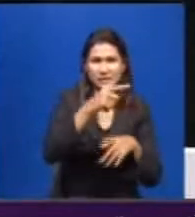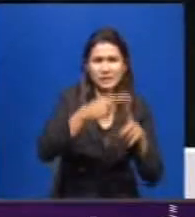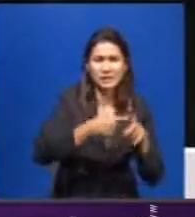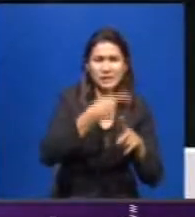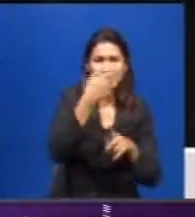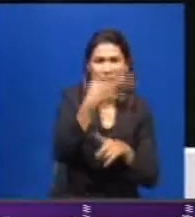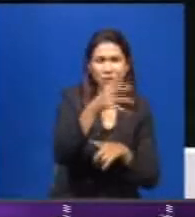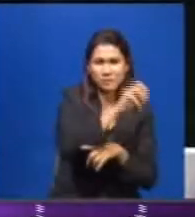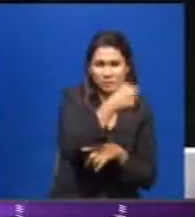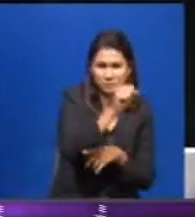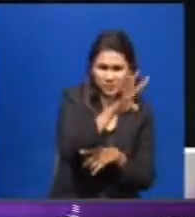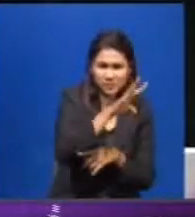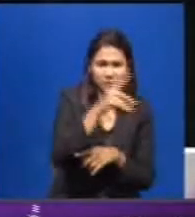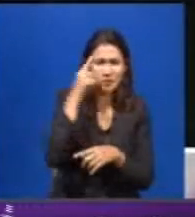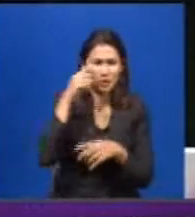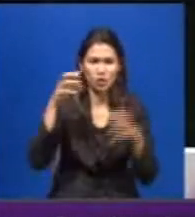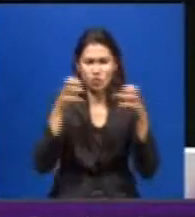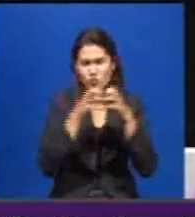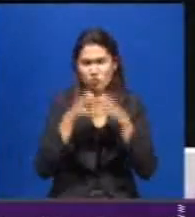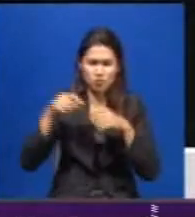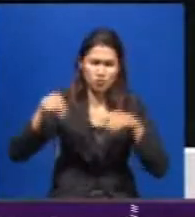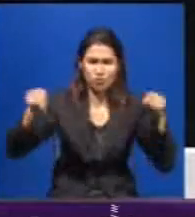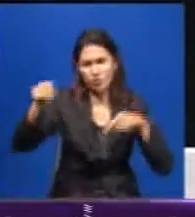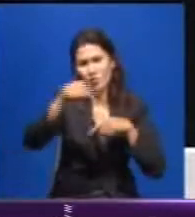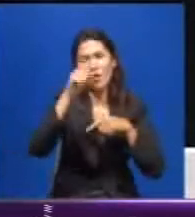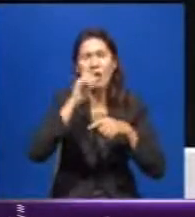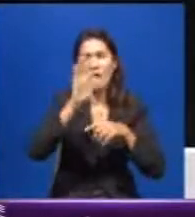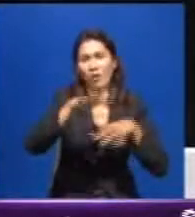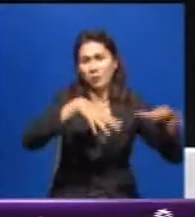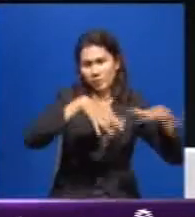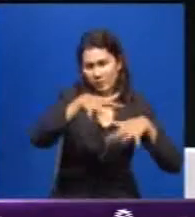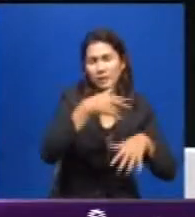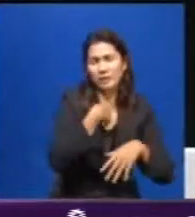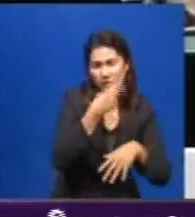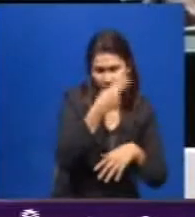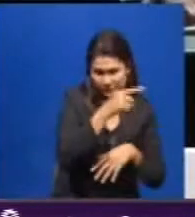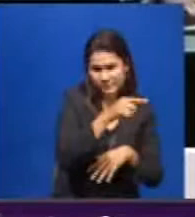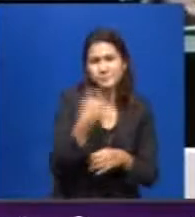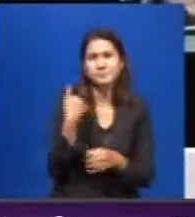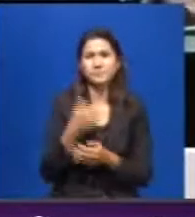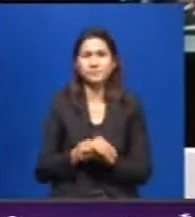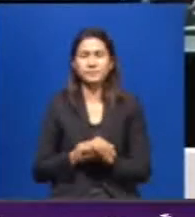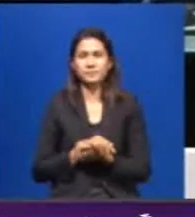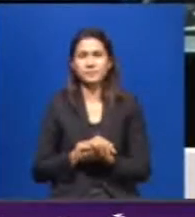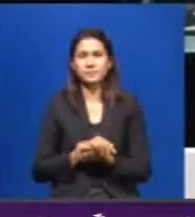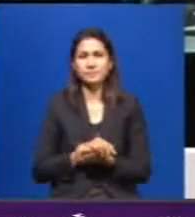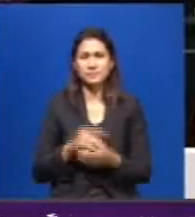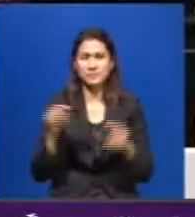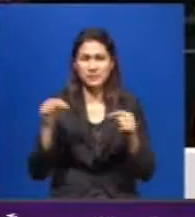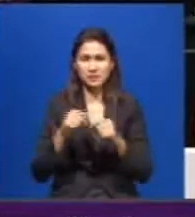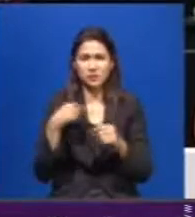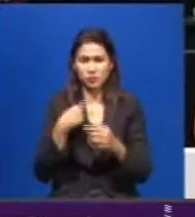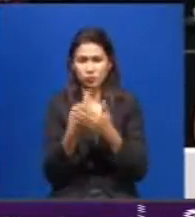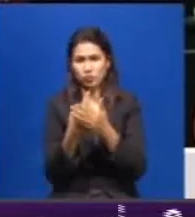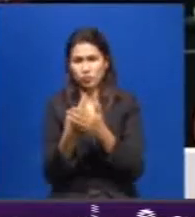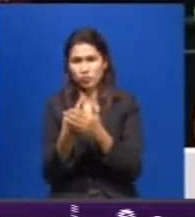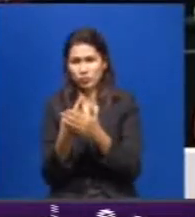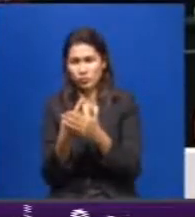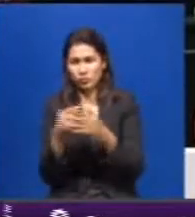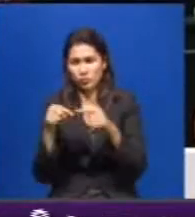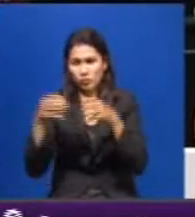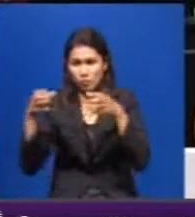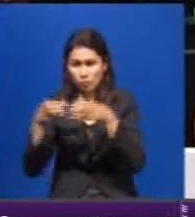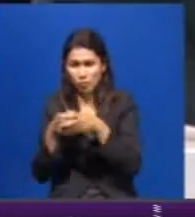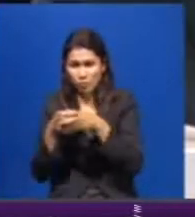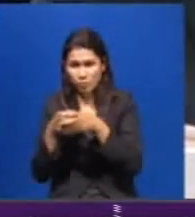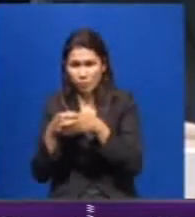ะครับอันนั้นคือความวุ่นวายในส่วนของภาคประชาชนก็คงเห็นกันอยู่ครับในส่วนของภาคตัวแทนนะครับซึ่งความ